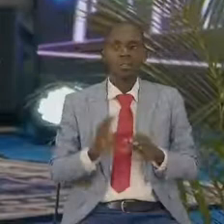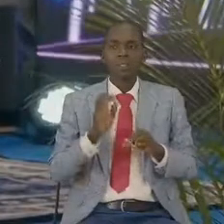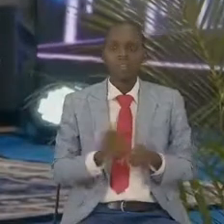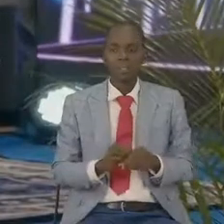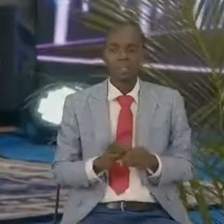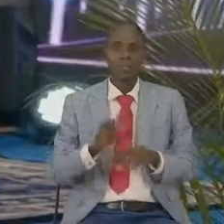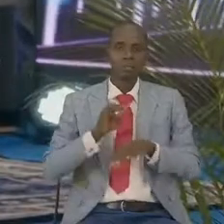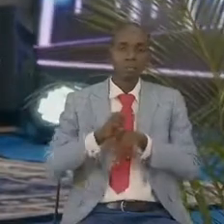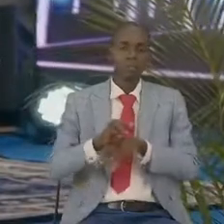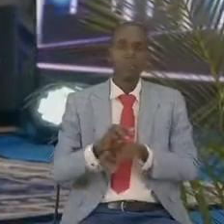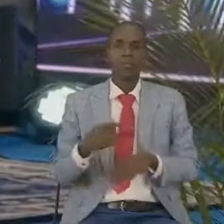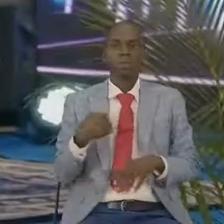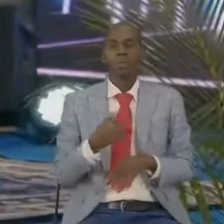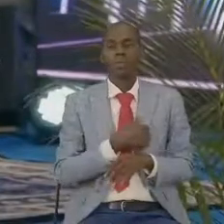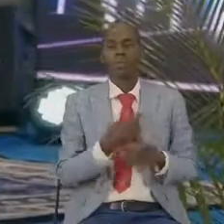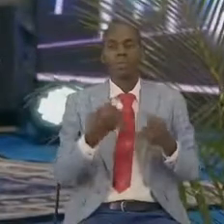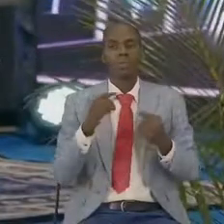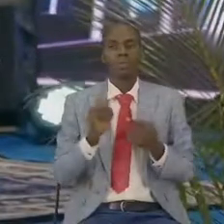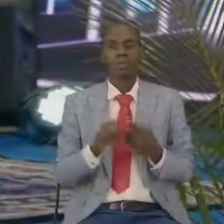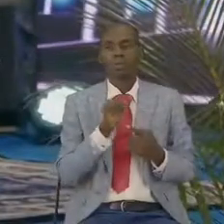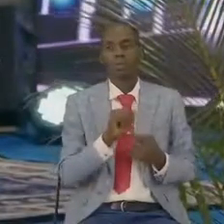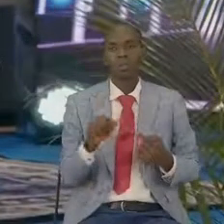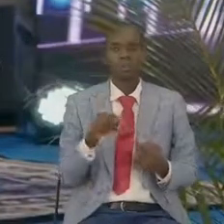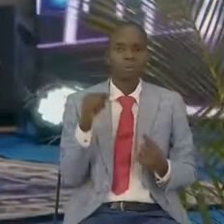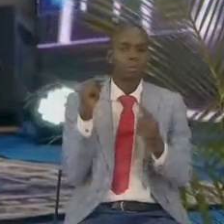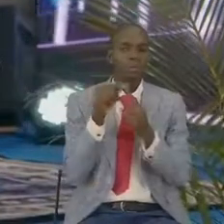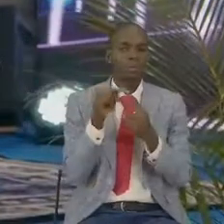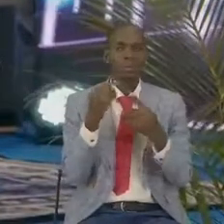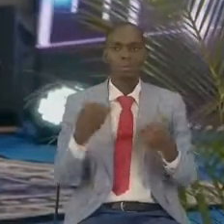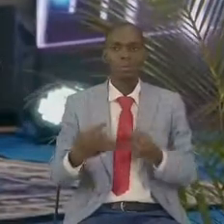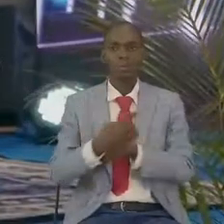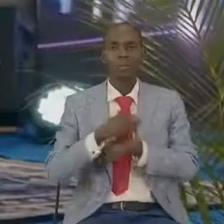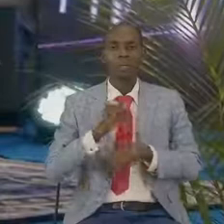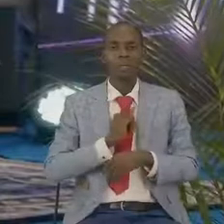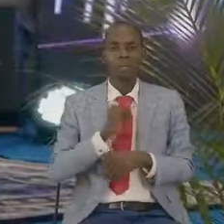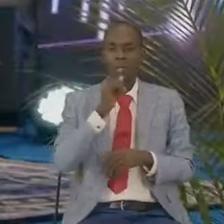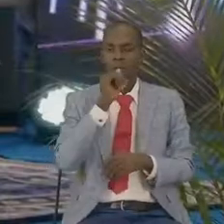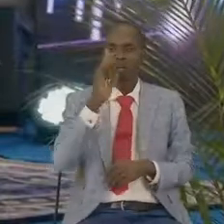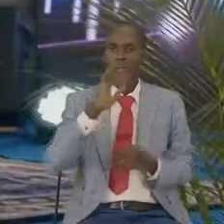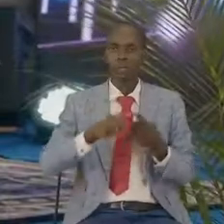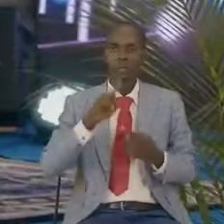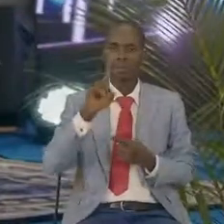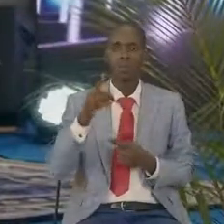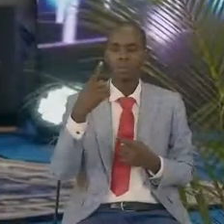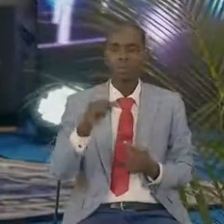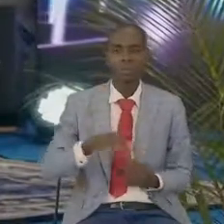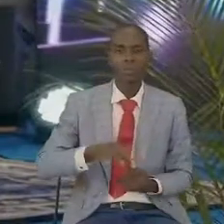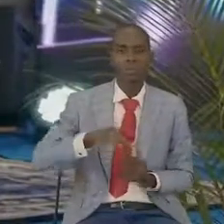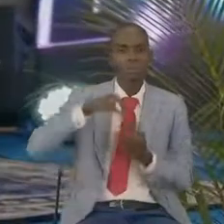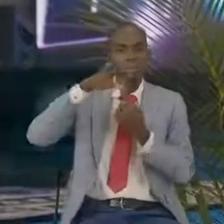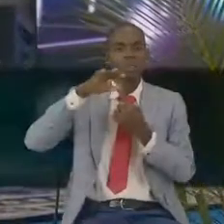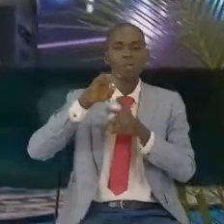ministère, nous venons à un point particulier. Aujourd'hui, je vous parle du message, le